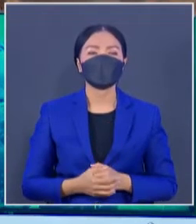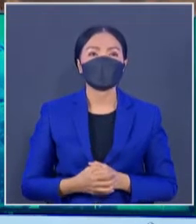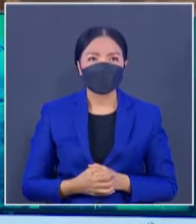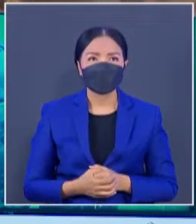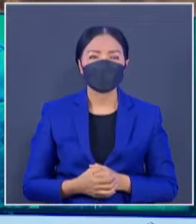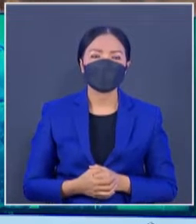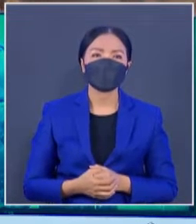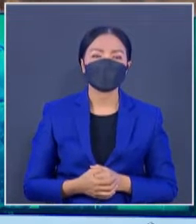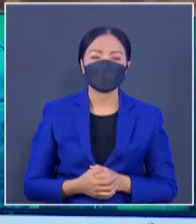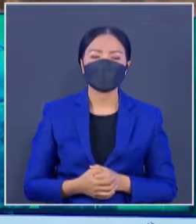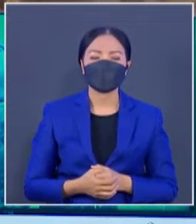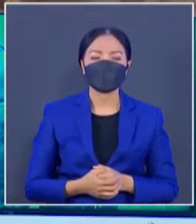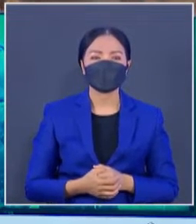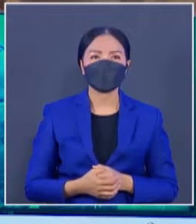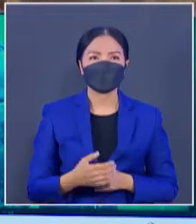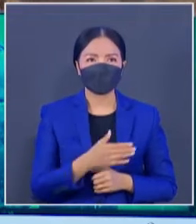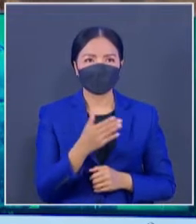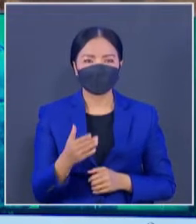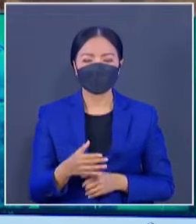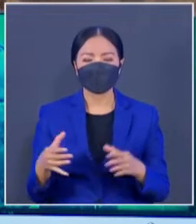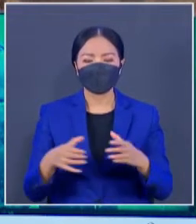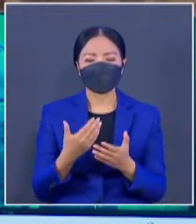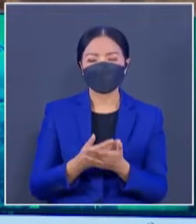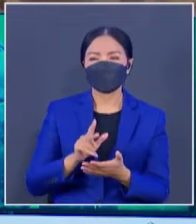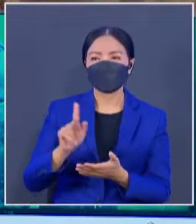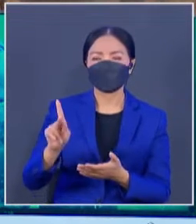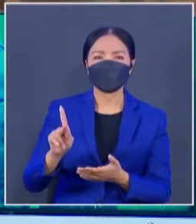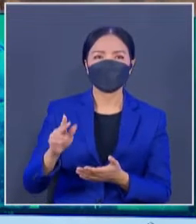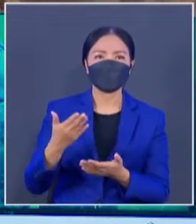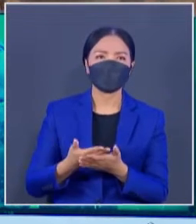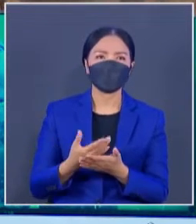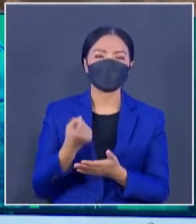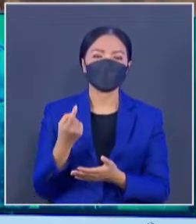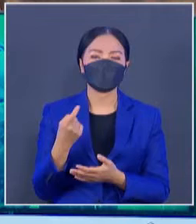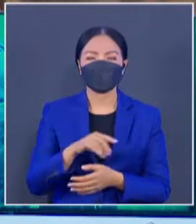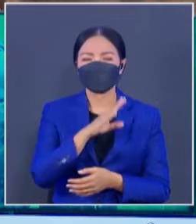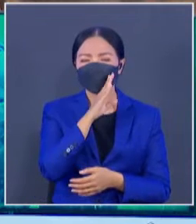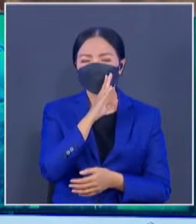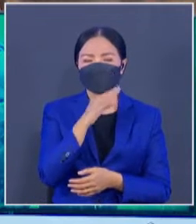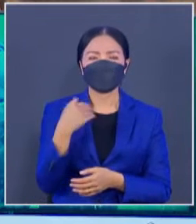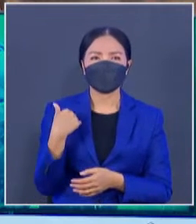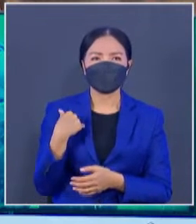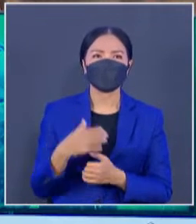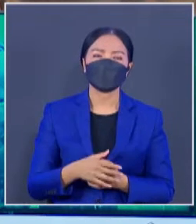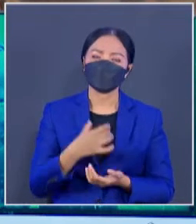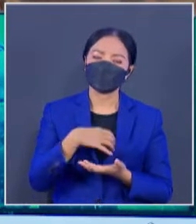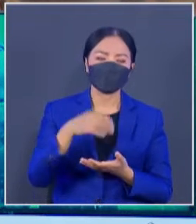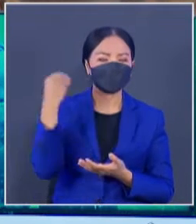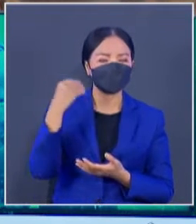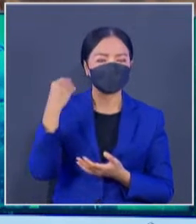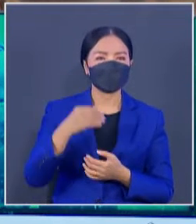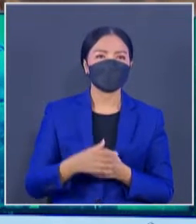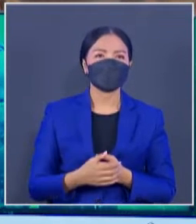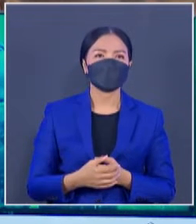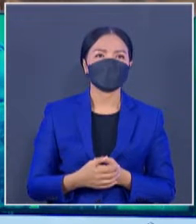่อเนื่องจากเรื่องของพี่บ๊อบนะคะเรื่องของแก๊งเงินกู้เงินด่วนออนไลน์ปลอมเนี่ยยังมีระบาดกันอย่างต่อเนื่องซึ่งเราก็รายงานทุกๆวันเลยน